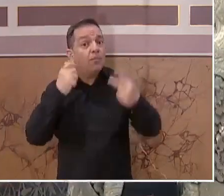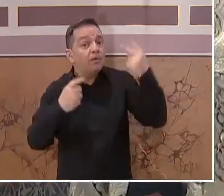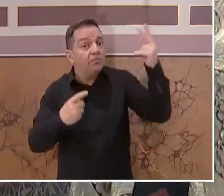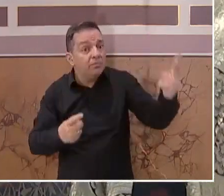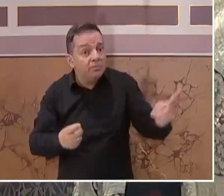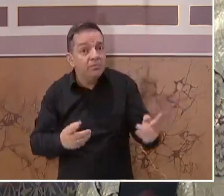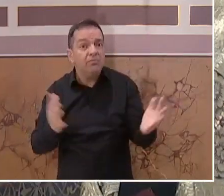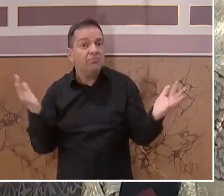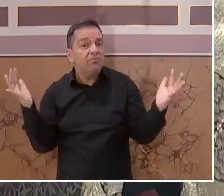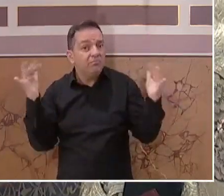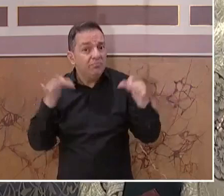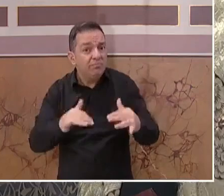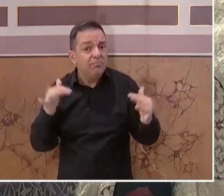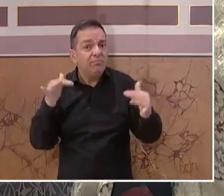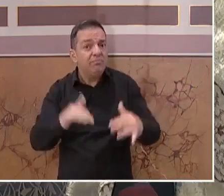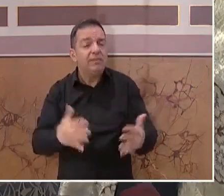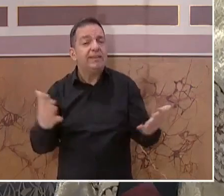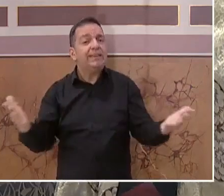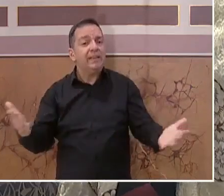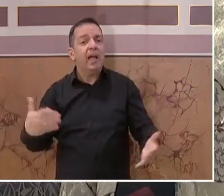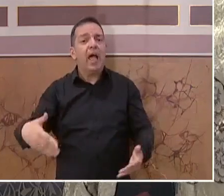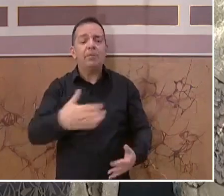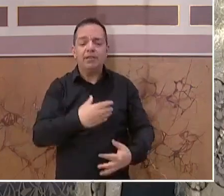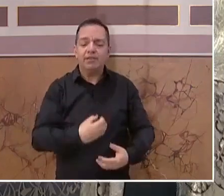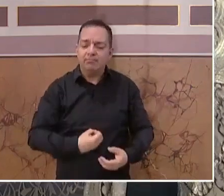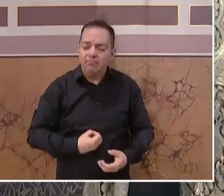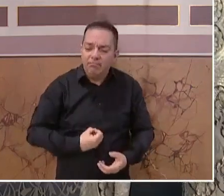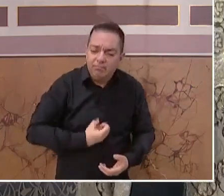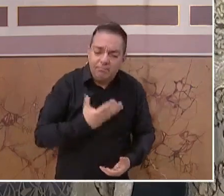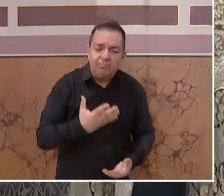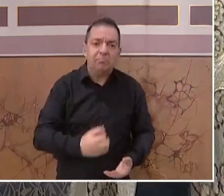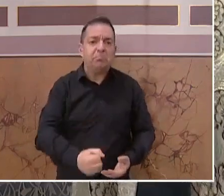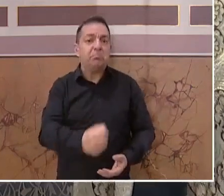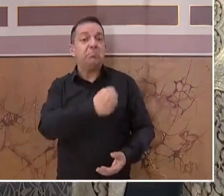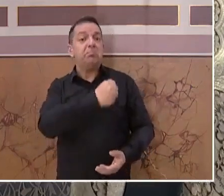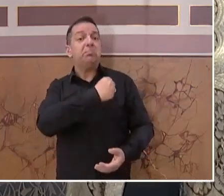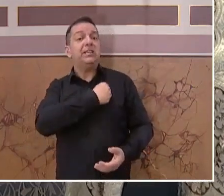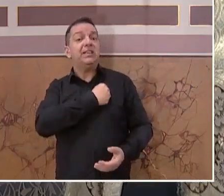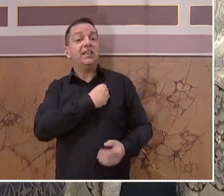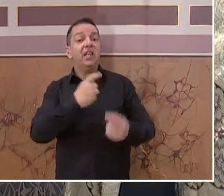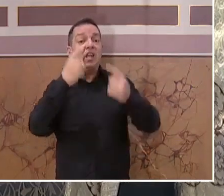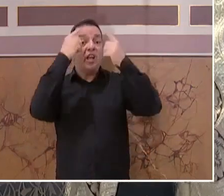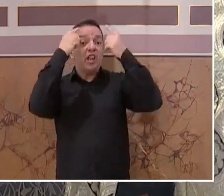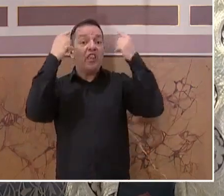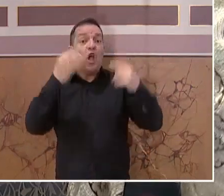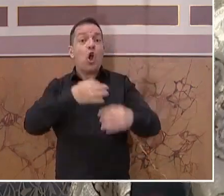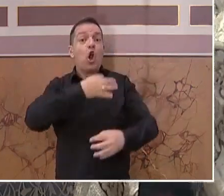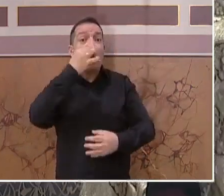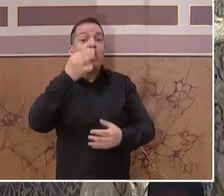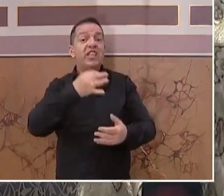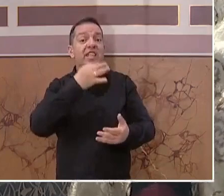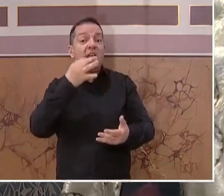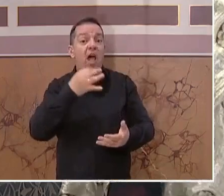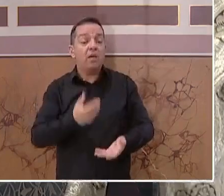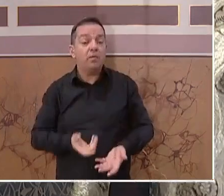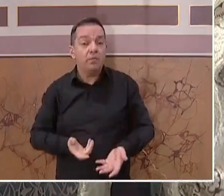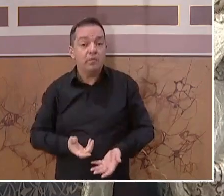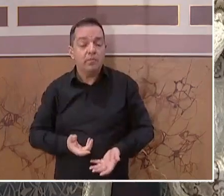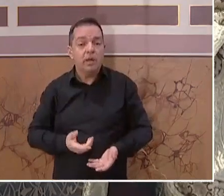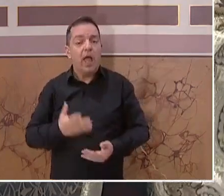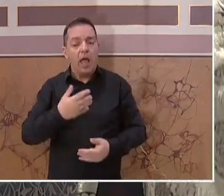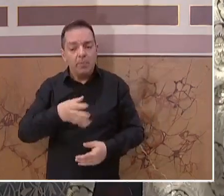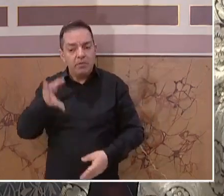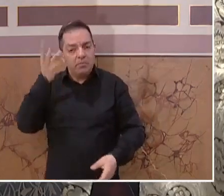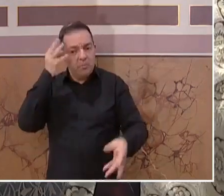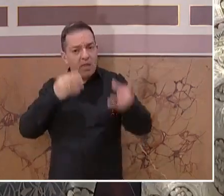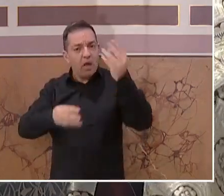οποίων εκφράζεται η πίστη και η θεολογία της Εκκλησίας και καταρτιζόμεθα